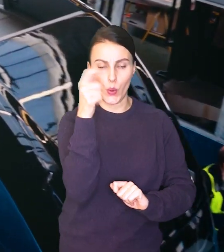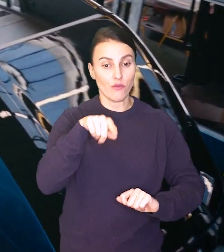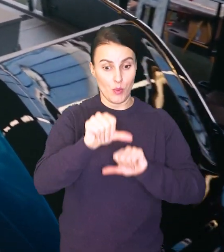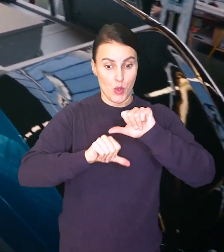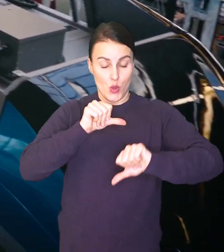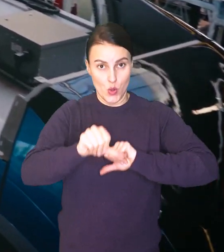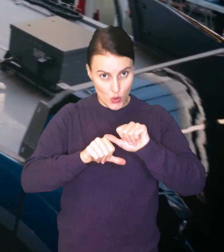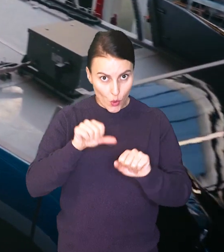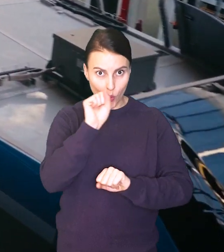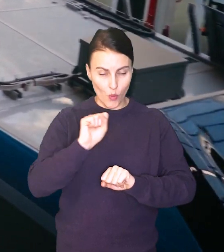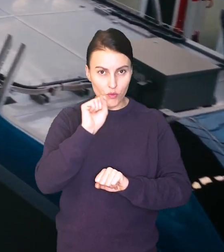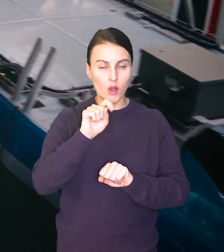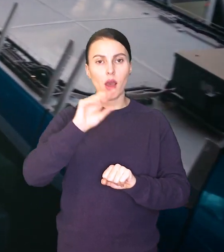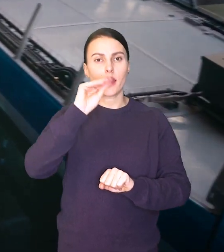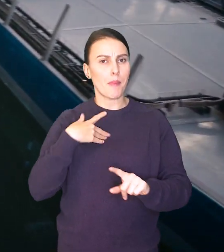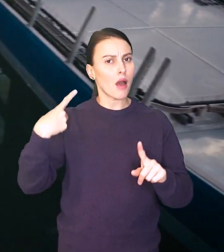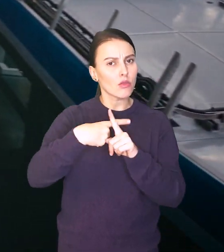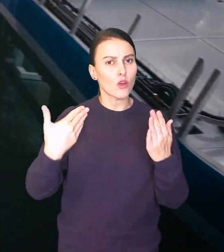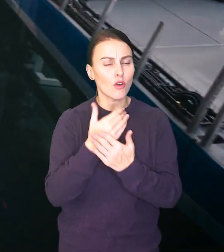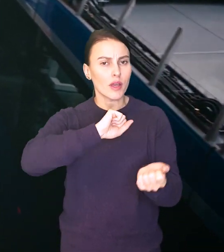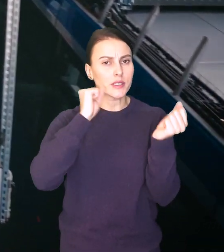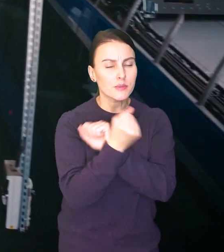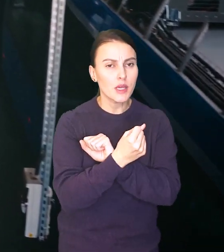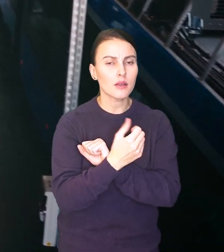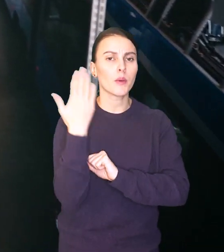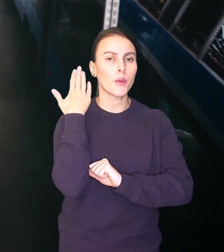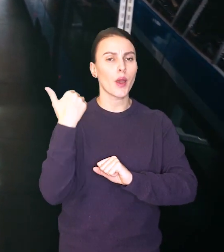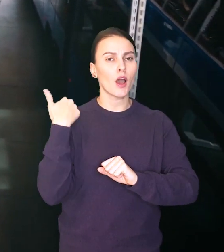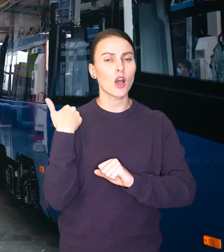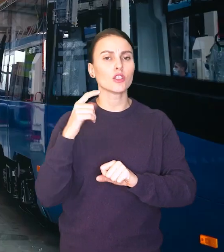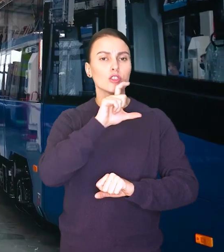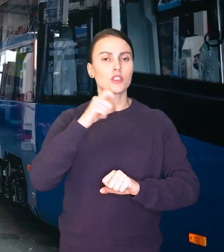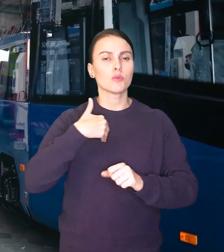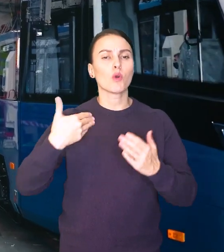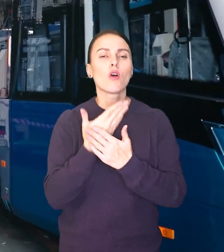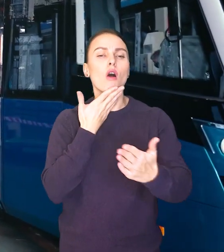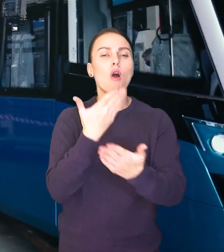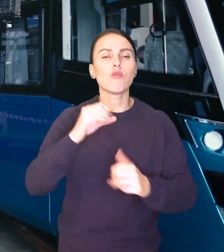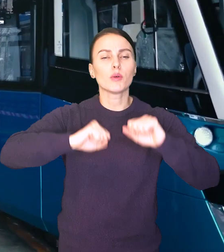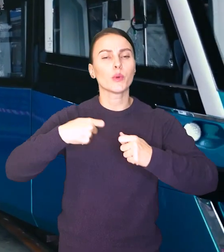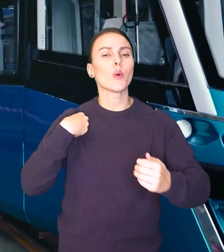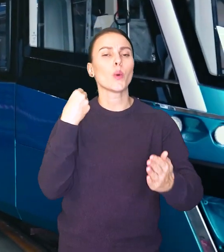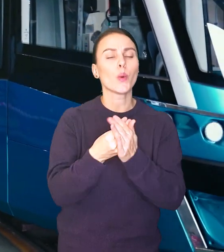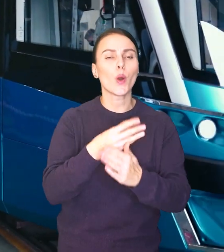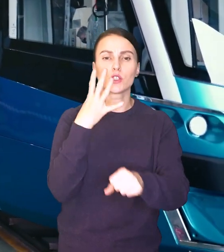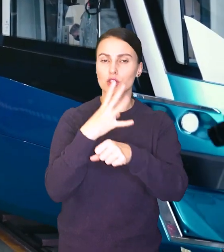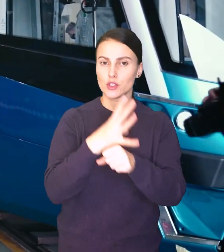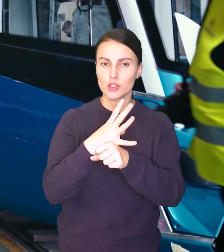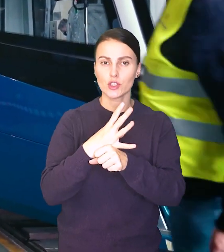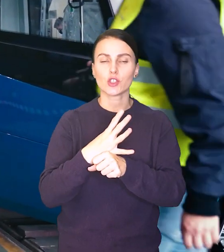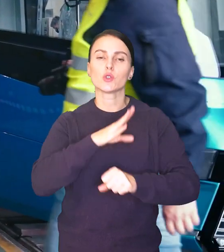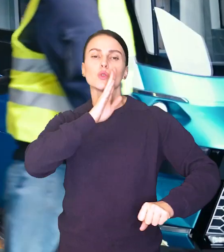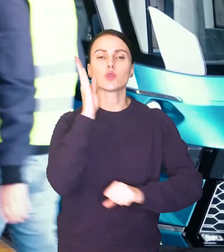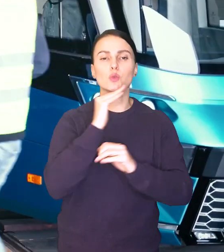wrocławskie torowiska, a to nie koniec taborowej rewolucji. W ostatnim czasie otwarte zostały oferty w przetargu na kolejnych nawet